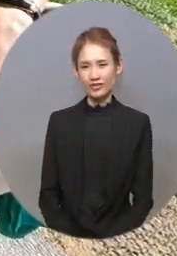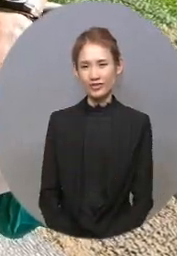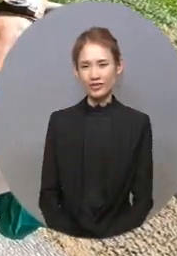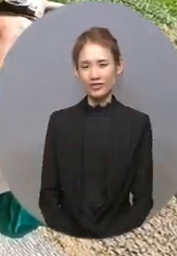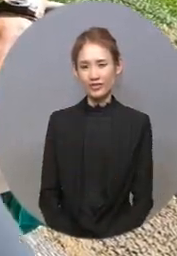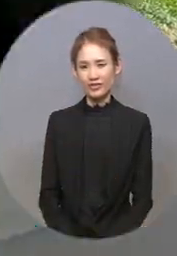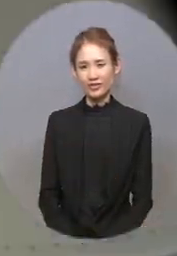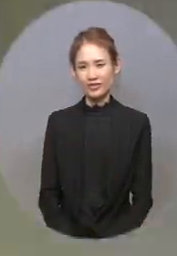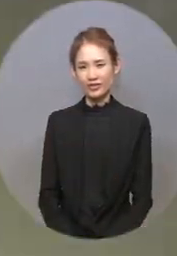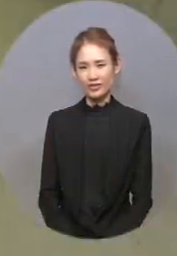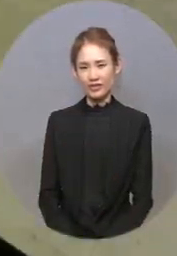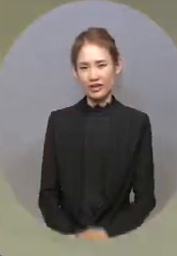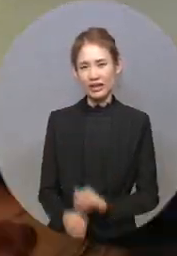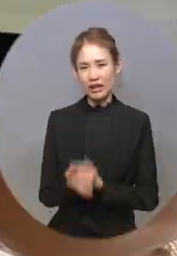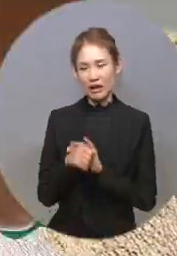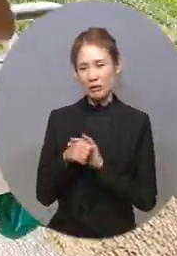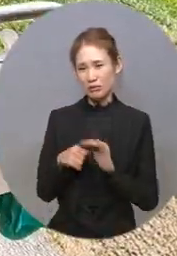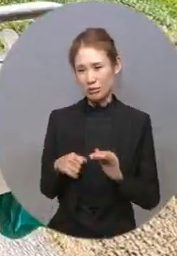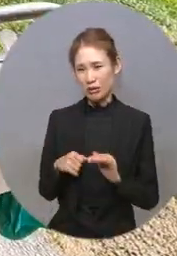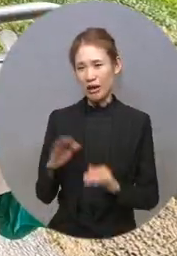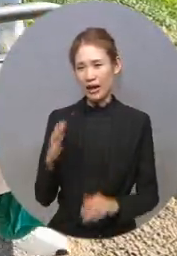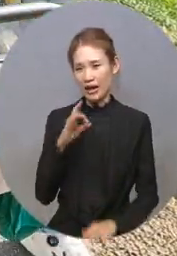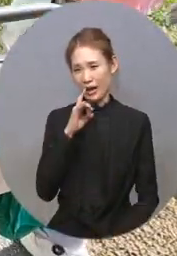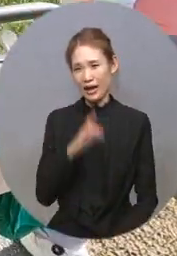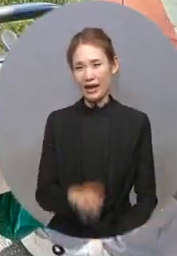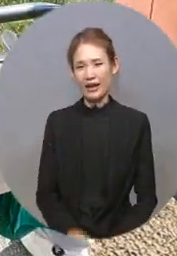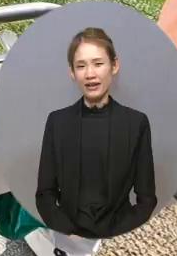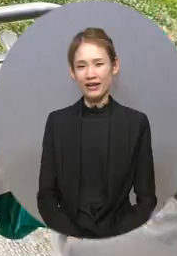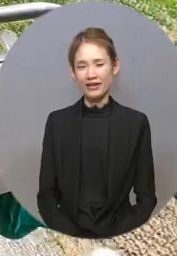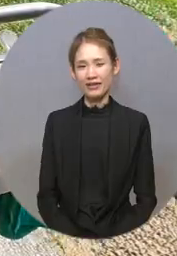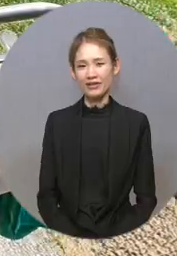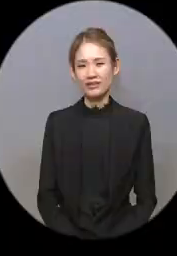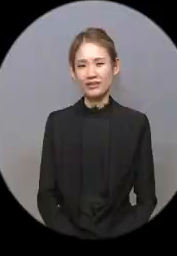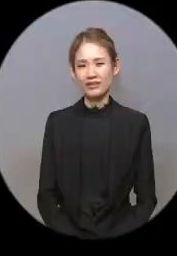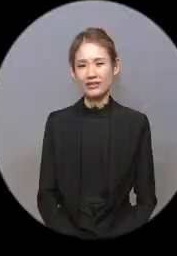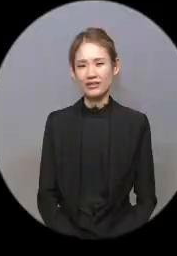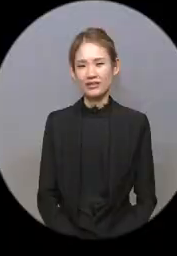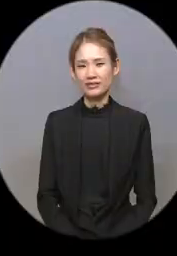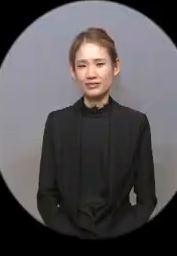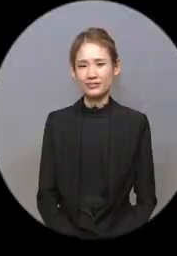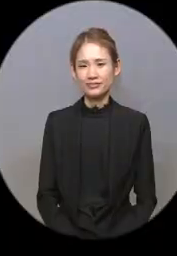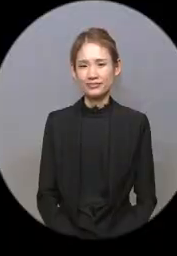남자 게스트도. 야, 기죽어 가서 100원이야? 되겠어? 아.